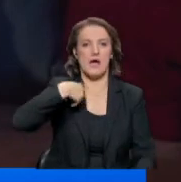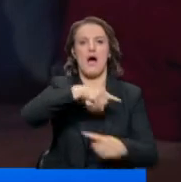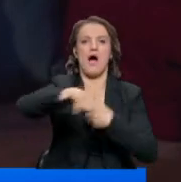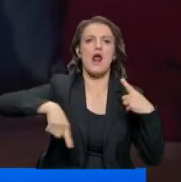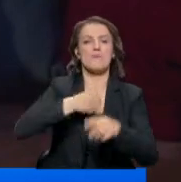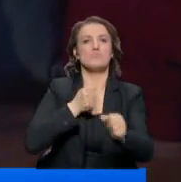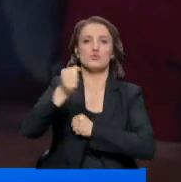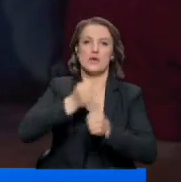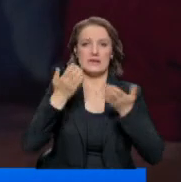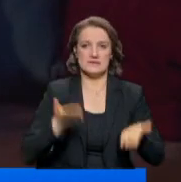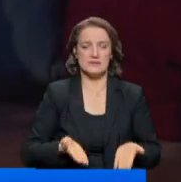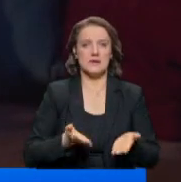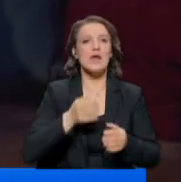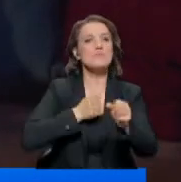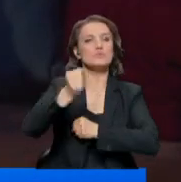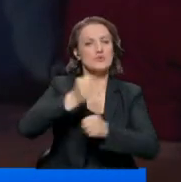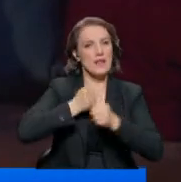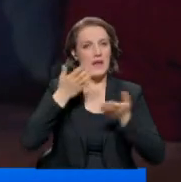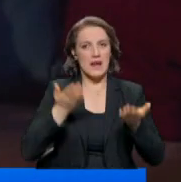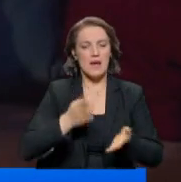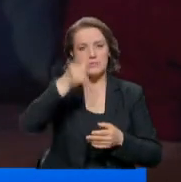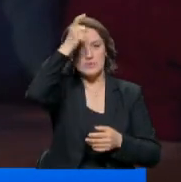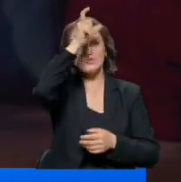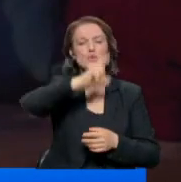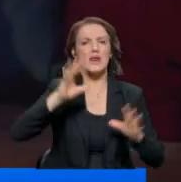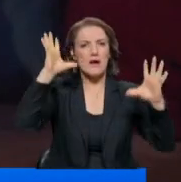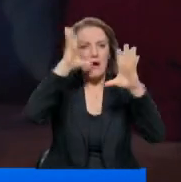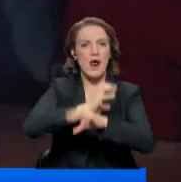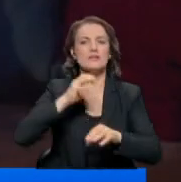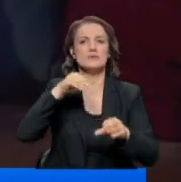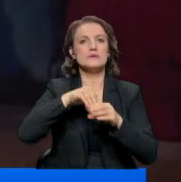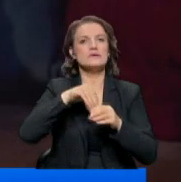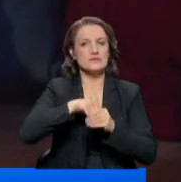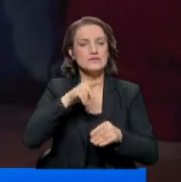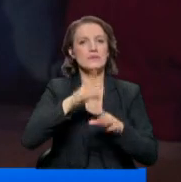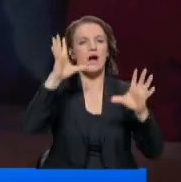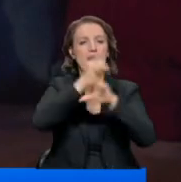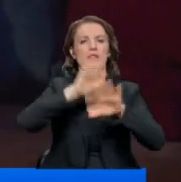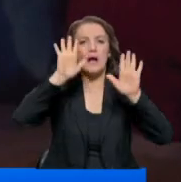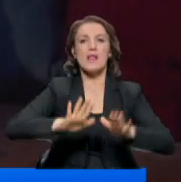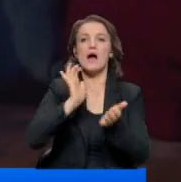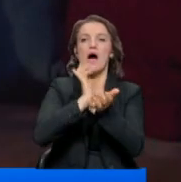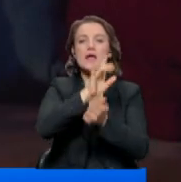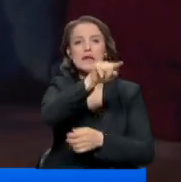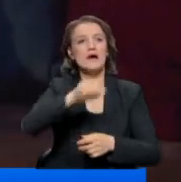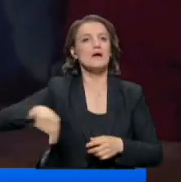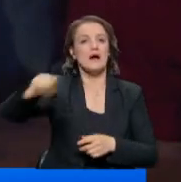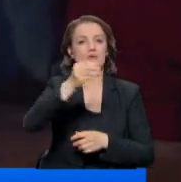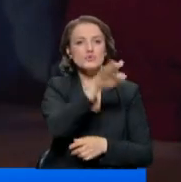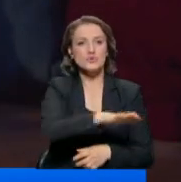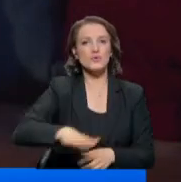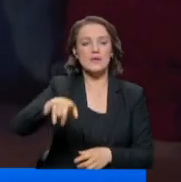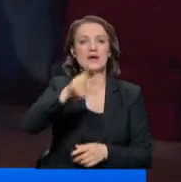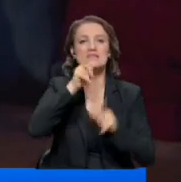arama mücadelesidir. Mücadelem ülkenin karanlıkta kalan ailelerine,